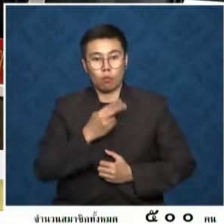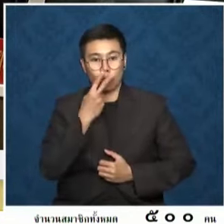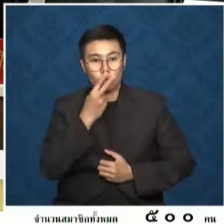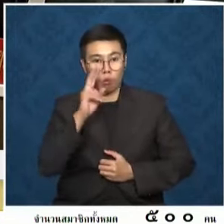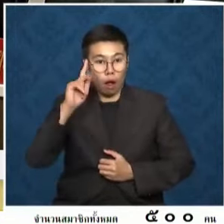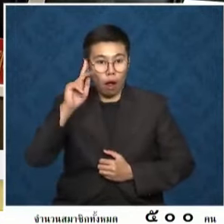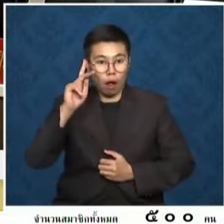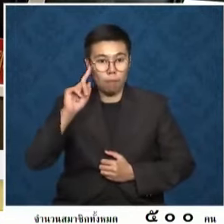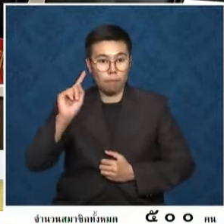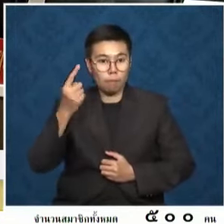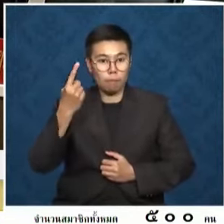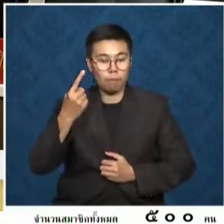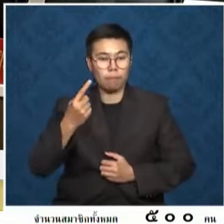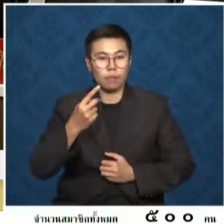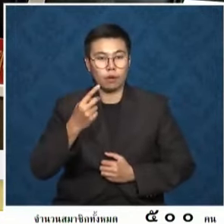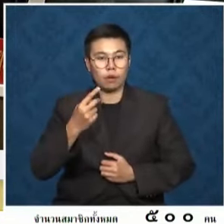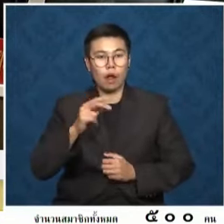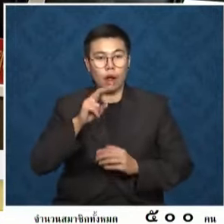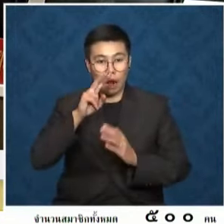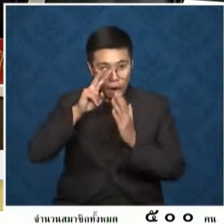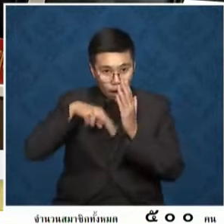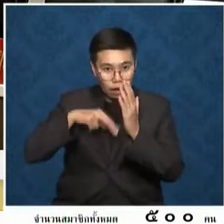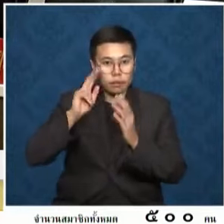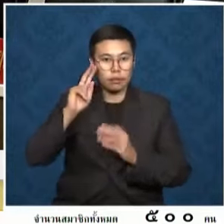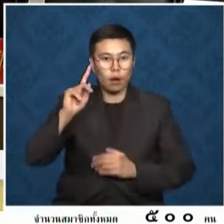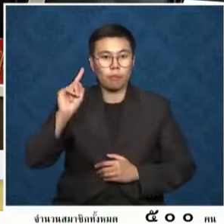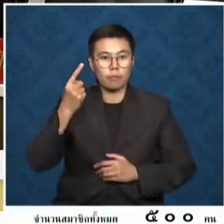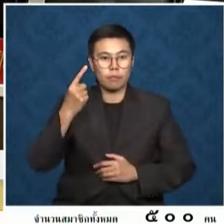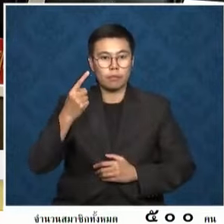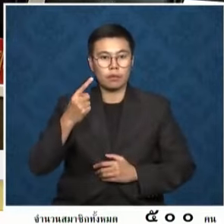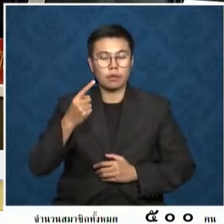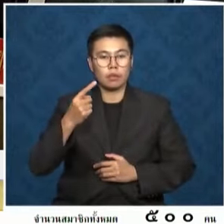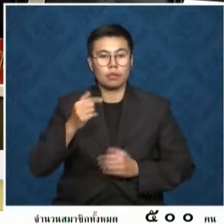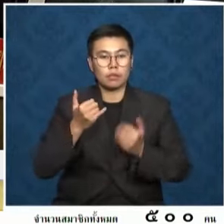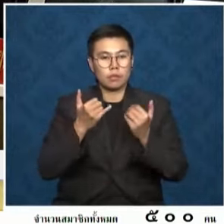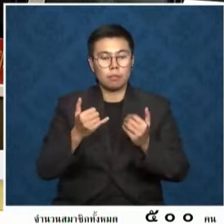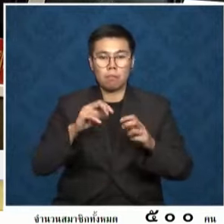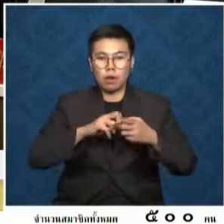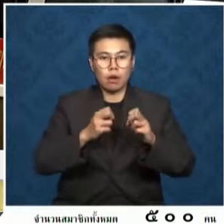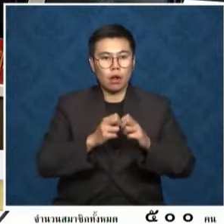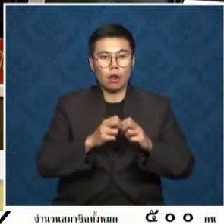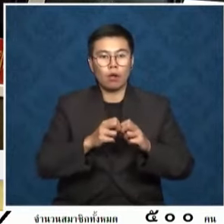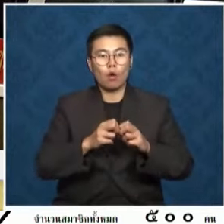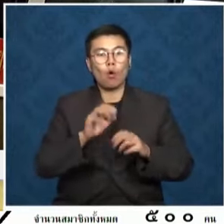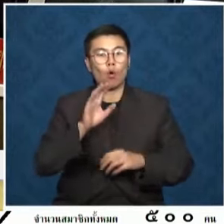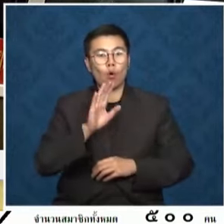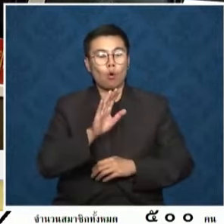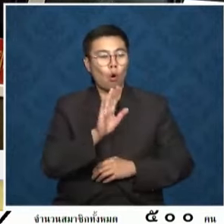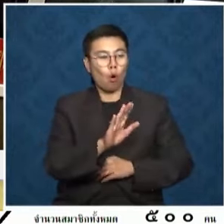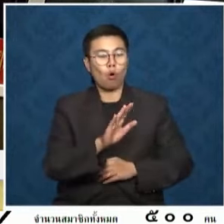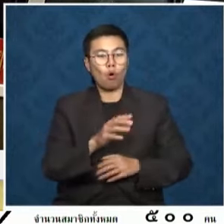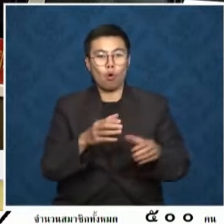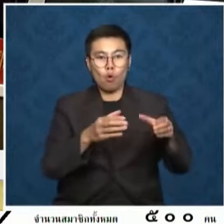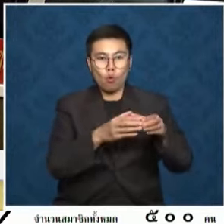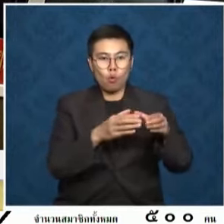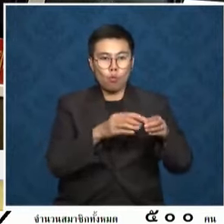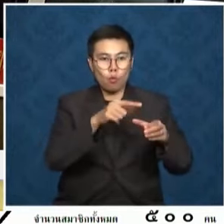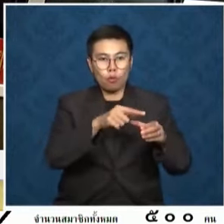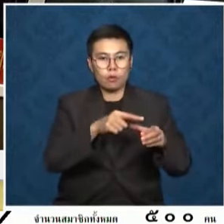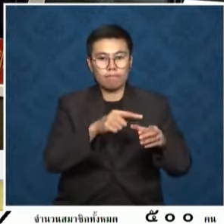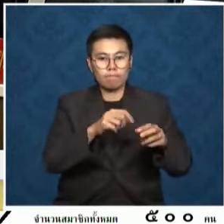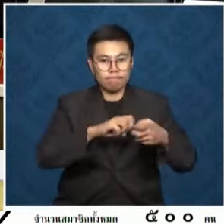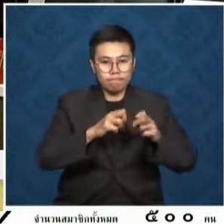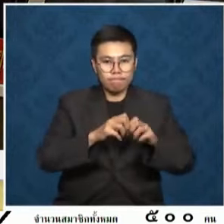ดเช็คจากข่าวนะครับก็ไม่ได้มีการดำเนินคดีกับผู้ที่ก่อความรุนแรงดังกล่าวเลยแม้แต่